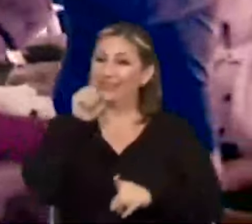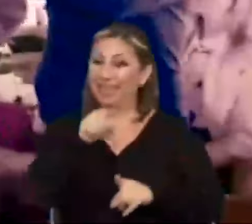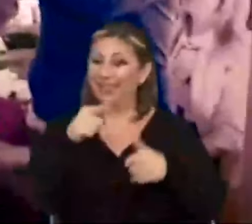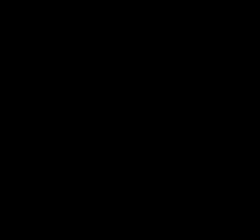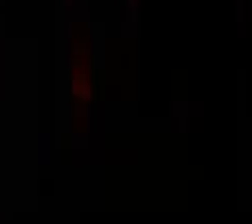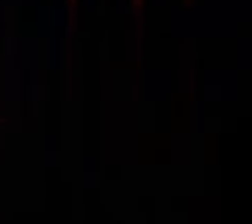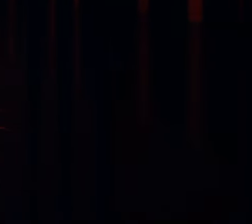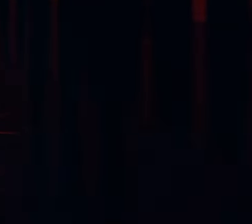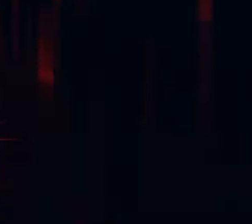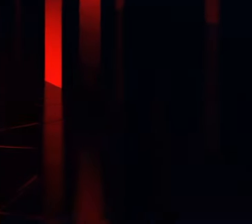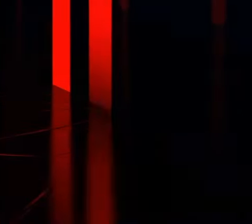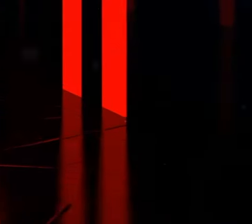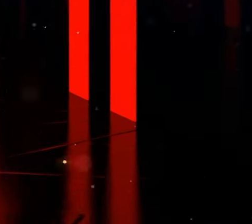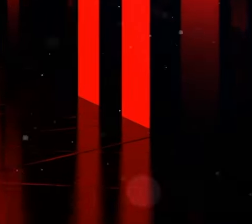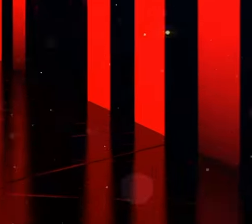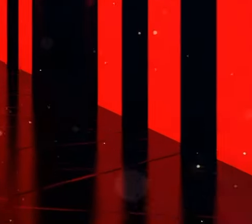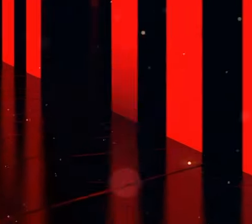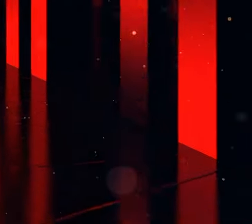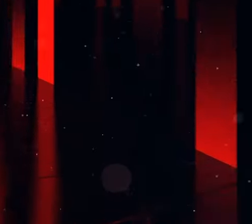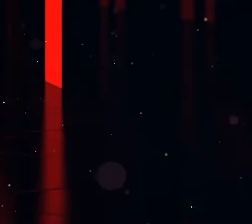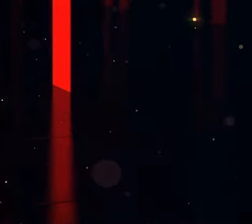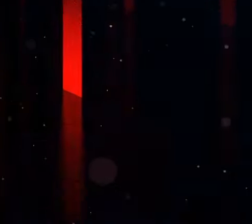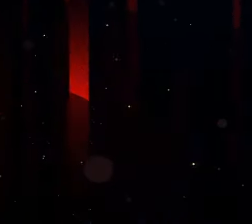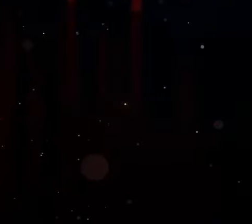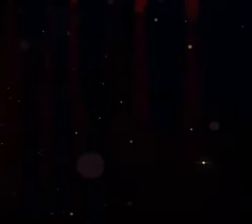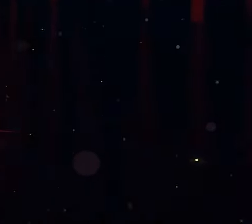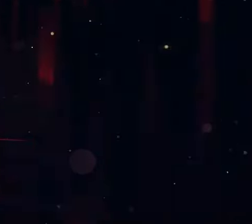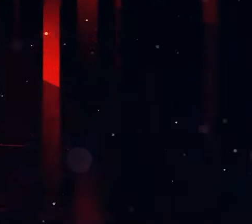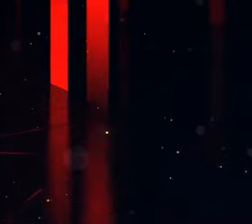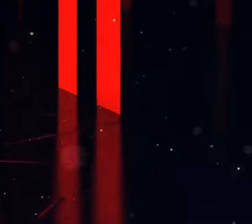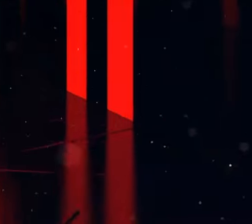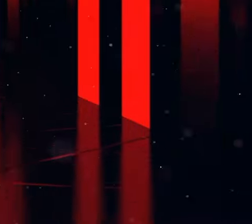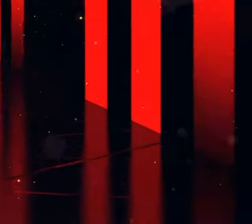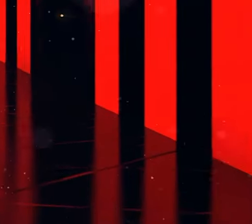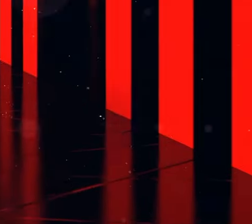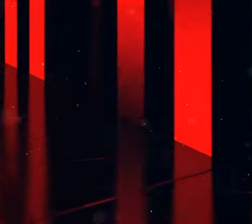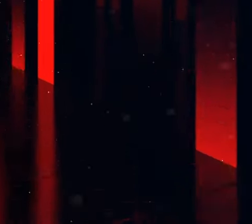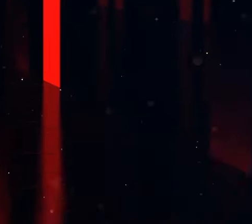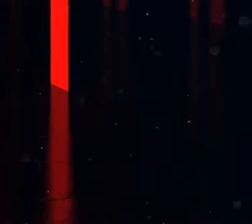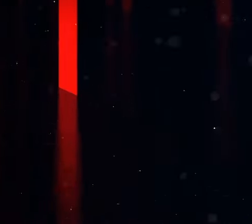Faik Öztürk.